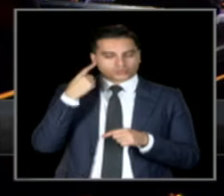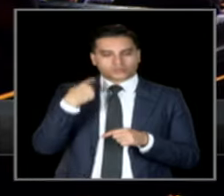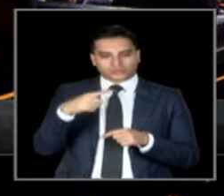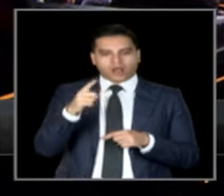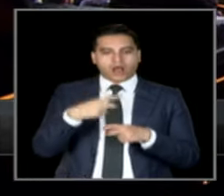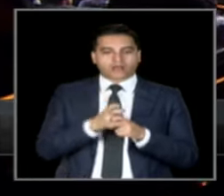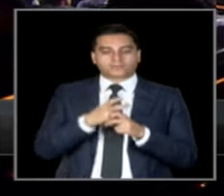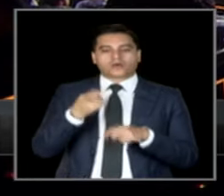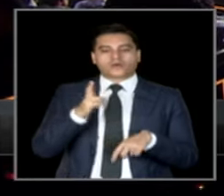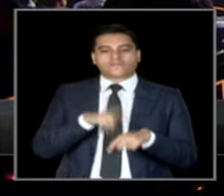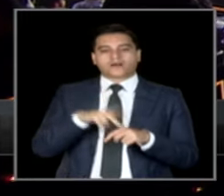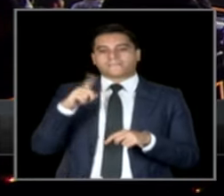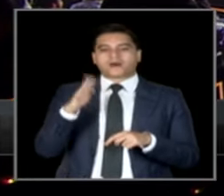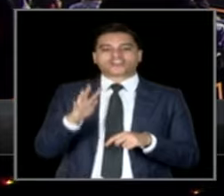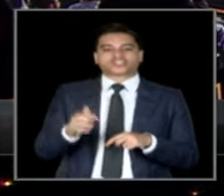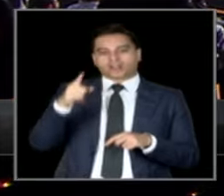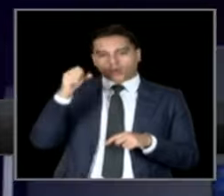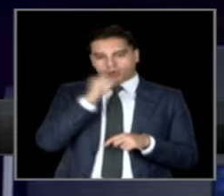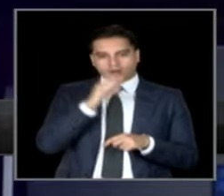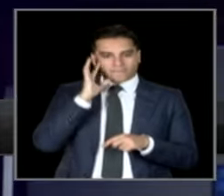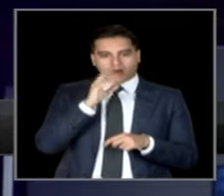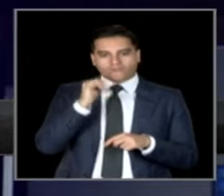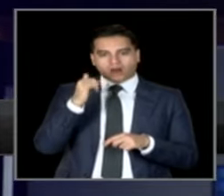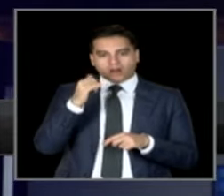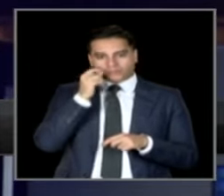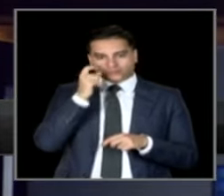صح. برشا هي أغنية المطرب عربي، فمن هو؟